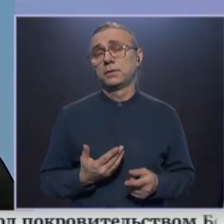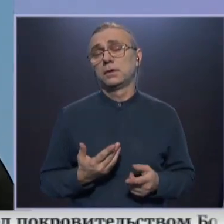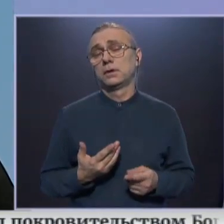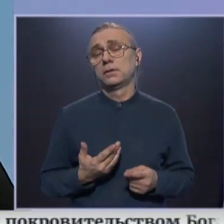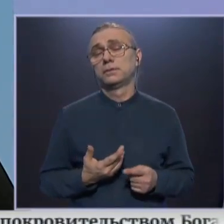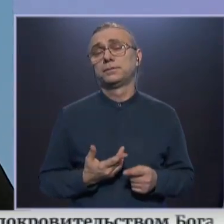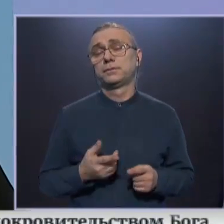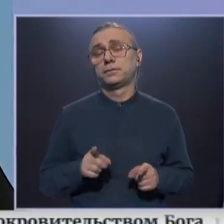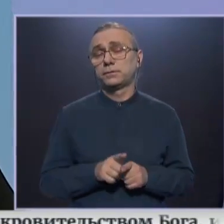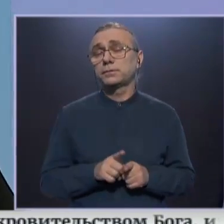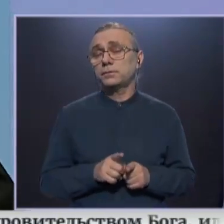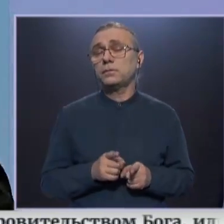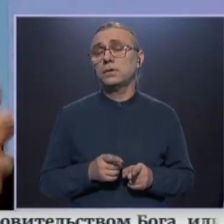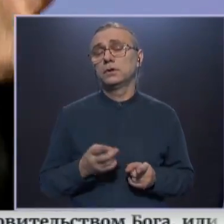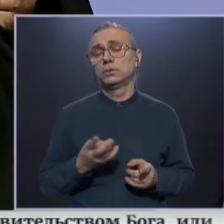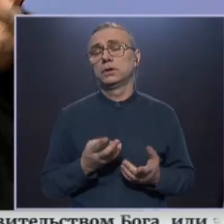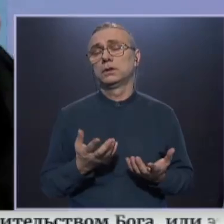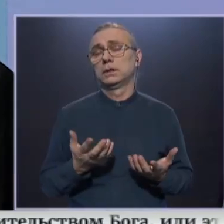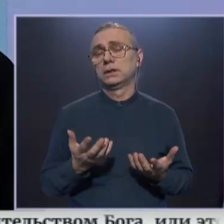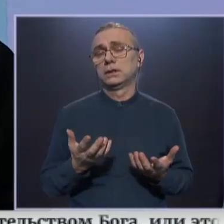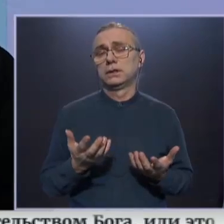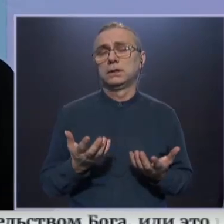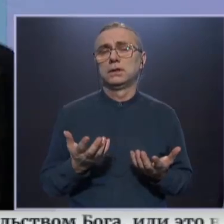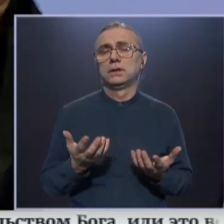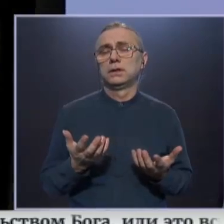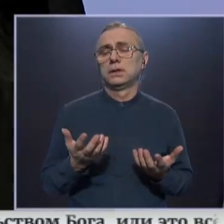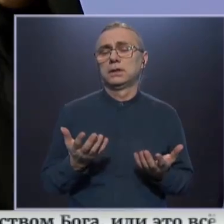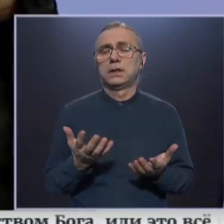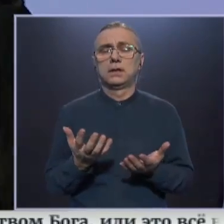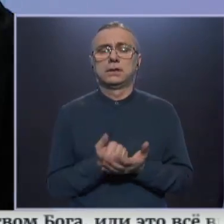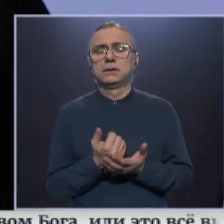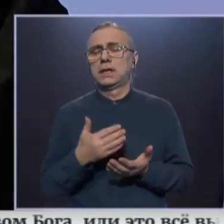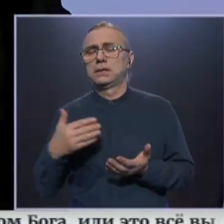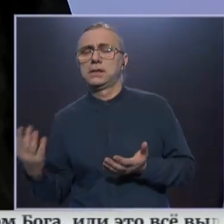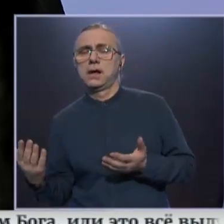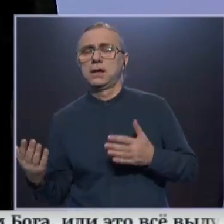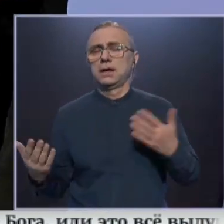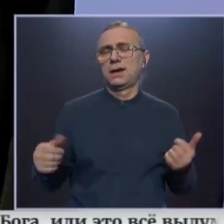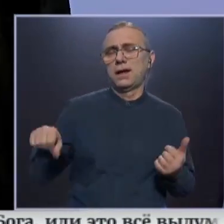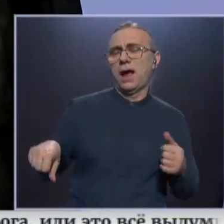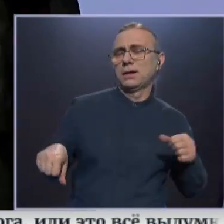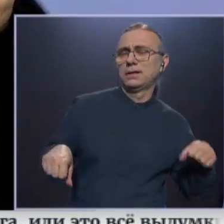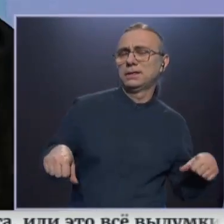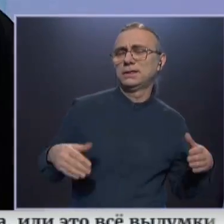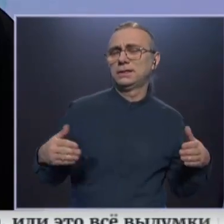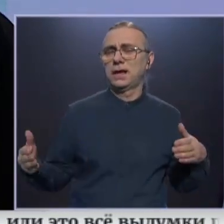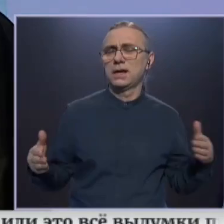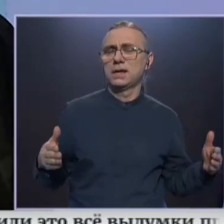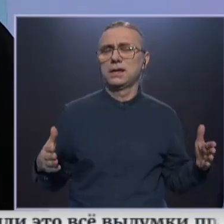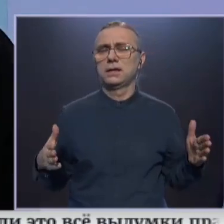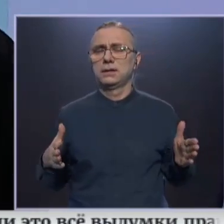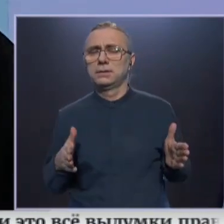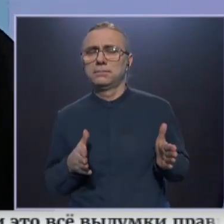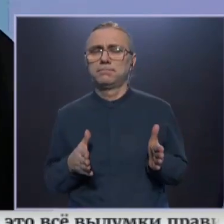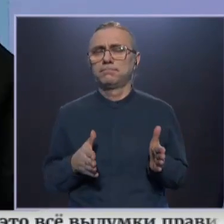берут и стараются найти вот среди этой Сциллы и Харибды, вот этих отец Сциллы, отец Харибда налетает на